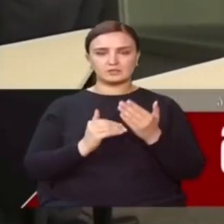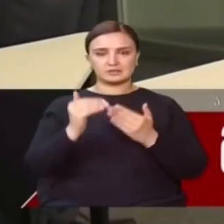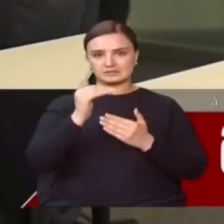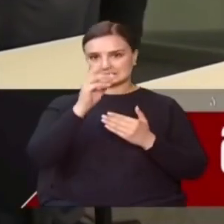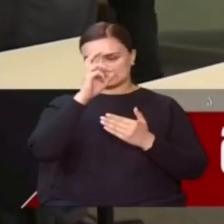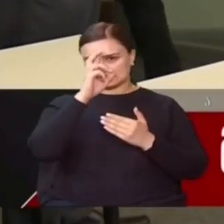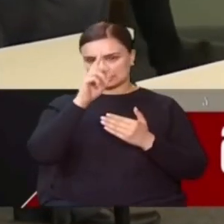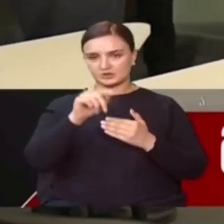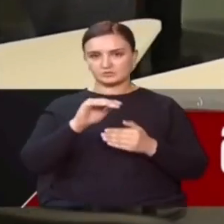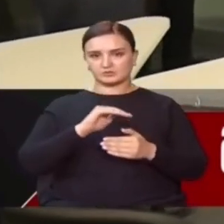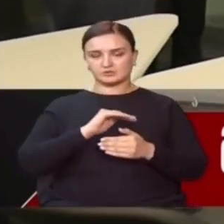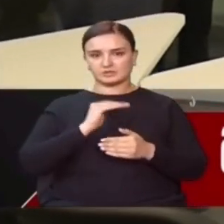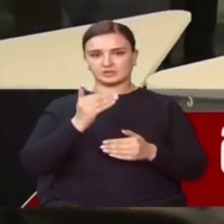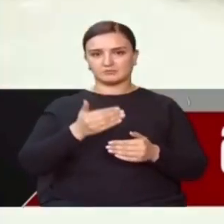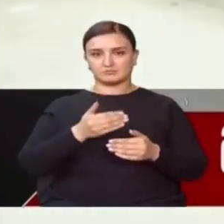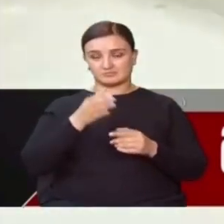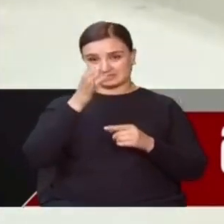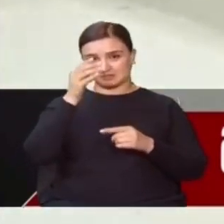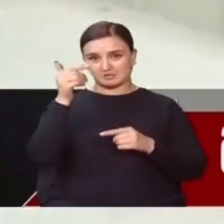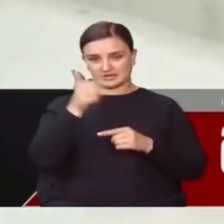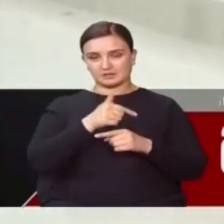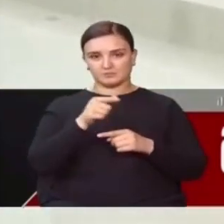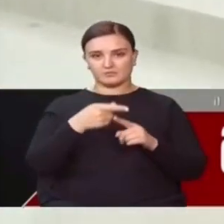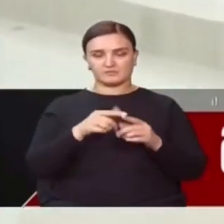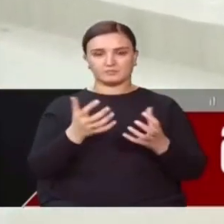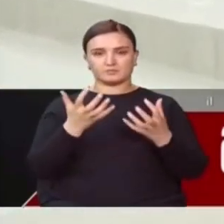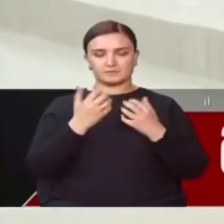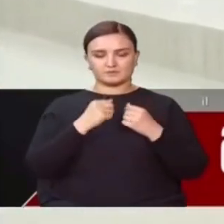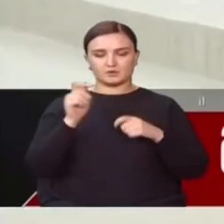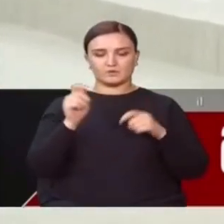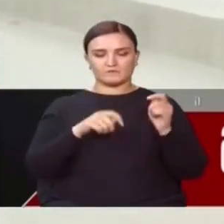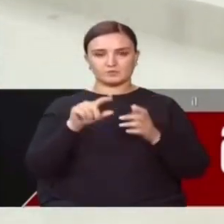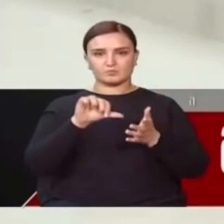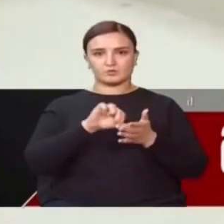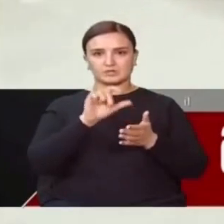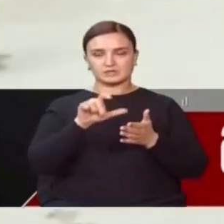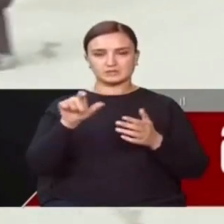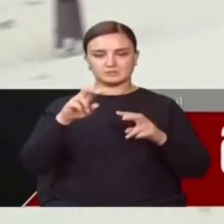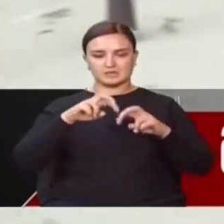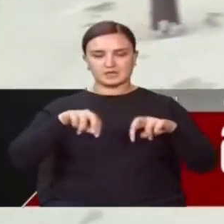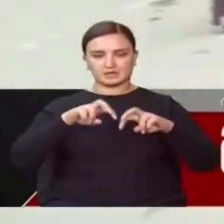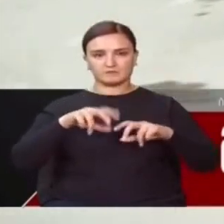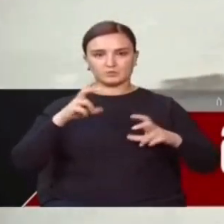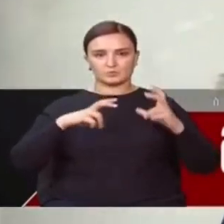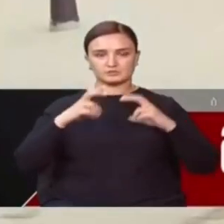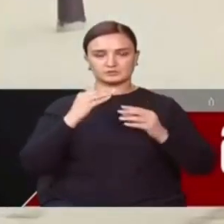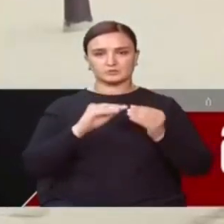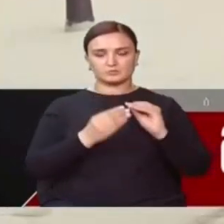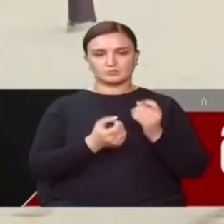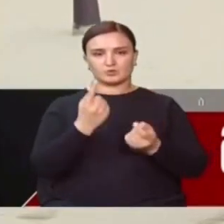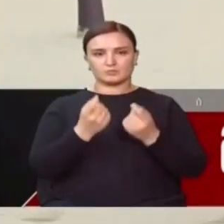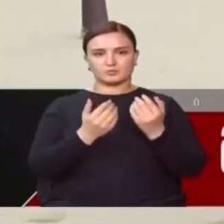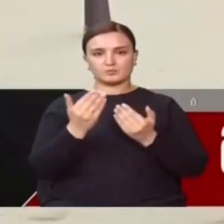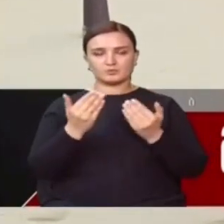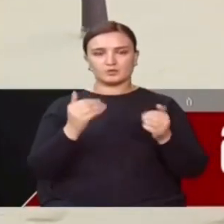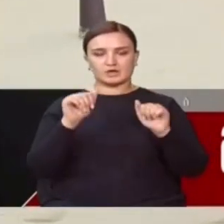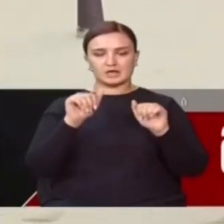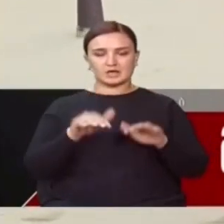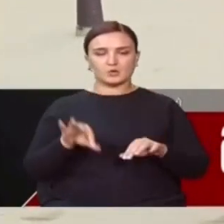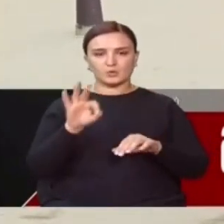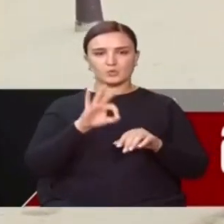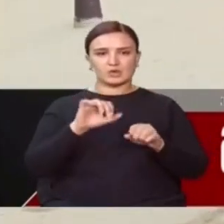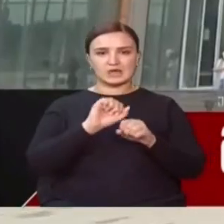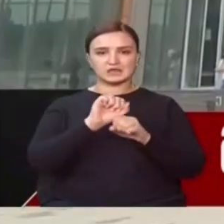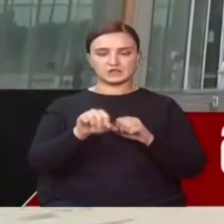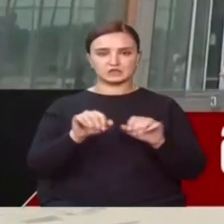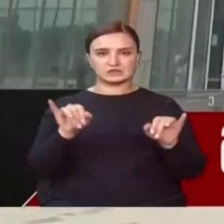და კერძო საგანმანათლებლო დაწესებულებების რექტორებმა მიიღეს. Კონფერენციის მონაწილეებმა განიხილეს უნივერსიტეტების გამოწვევები იმშელის მათი გადაჭრის გზებზე და